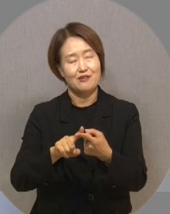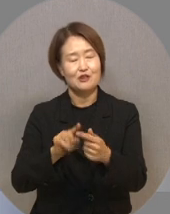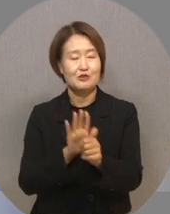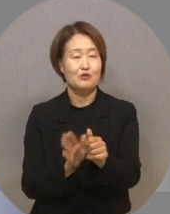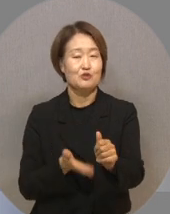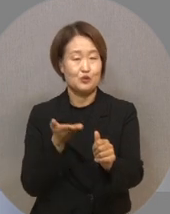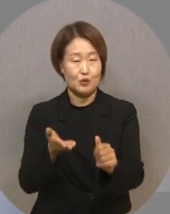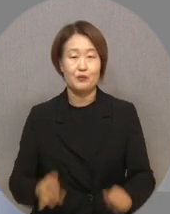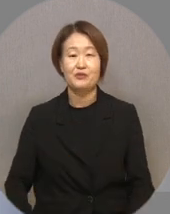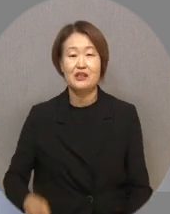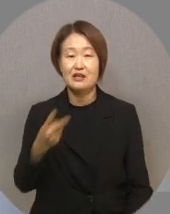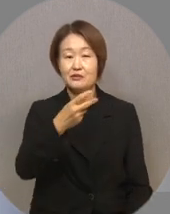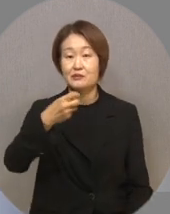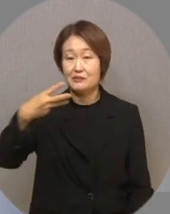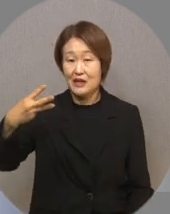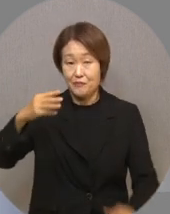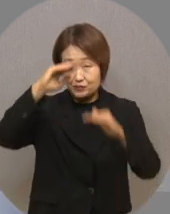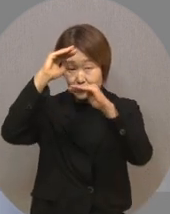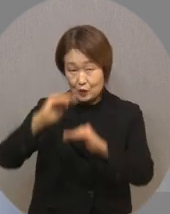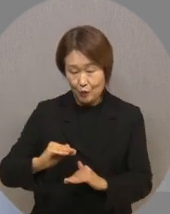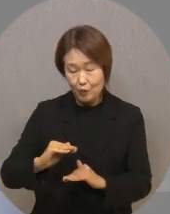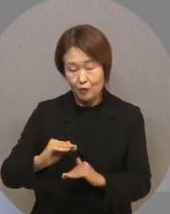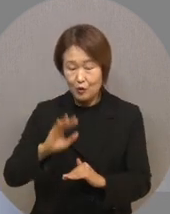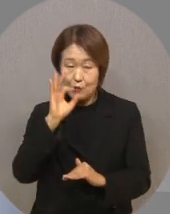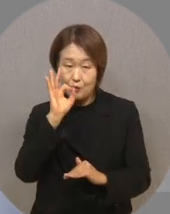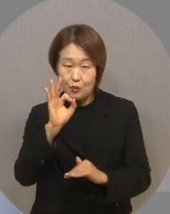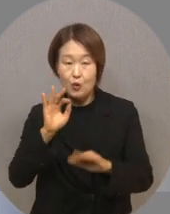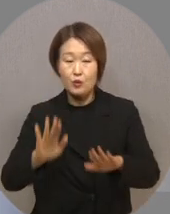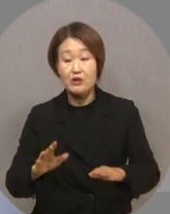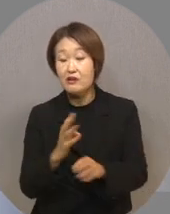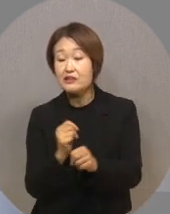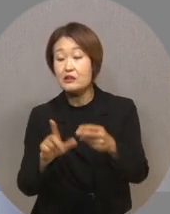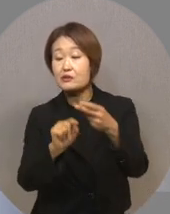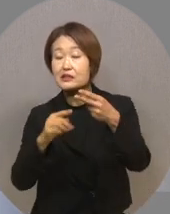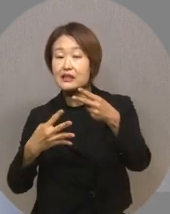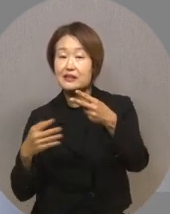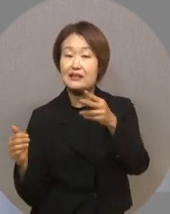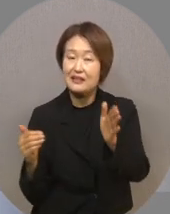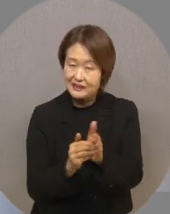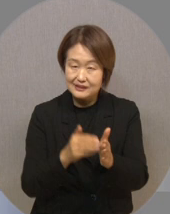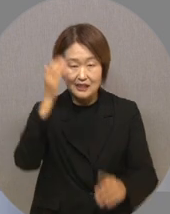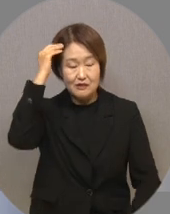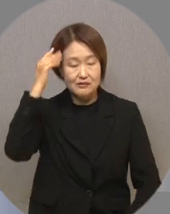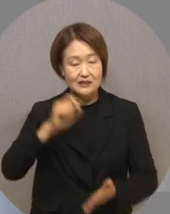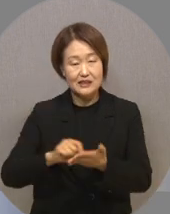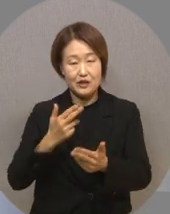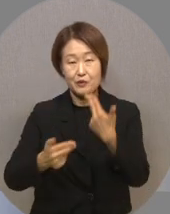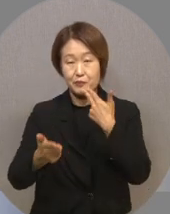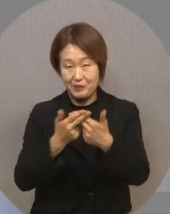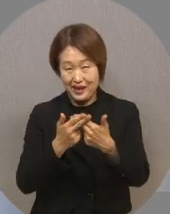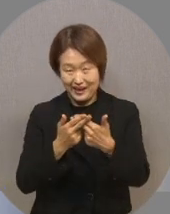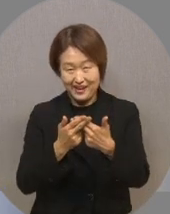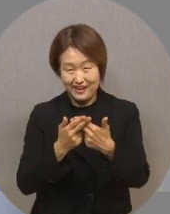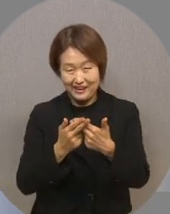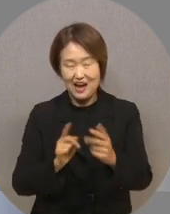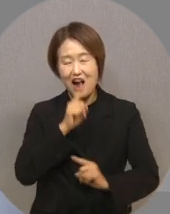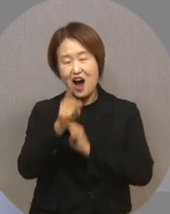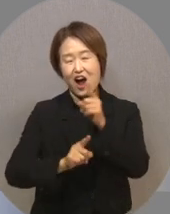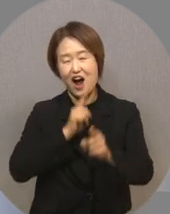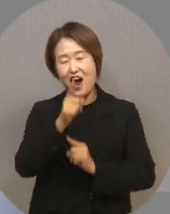2023년 보도된 내용을 대상으로 오는 2월 4일까지 한국 기자 협회 파드를 통해